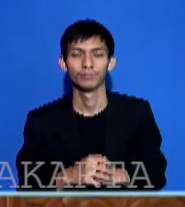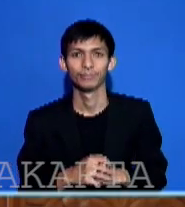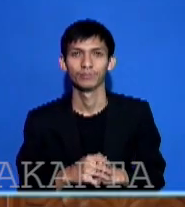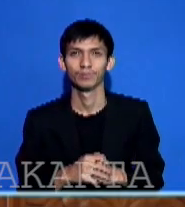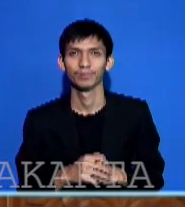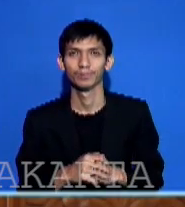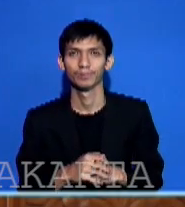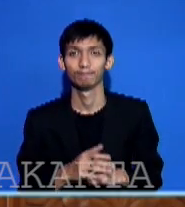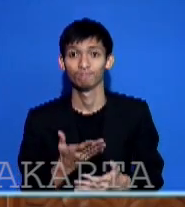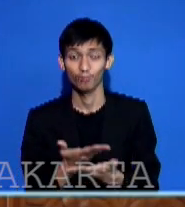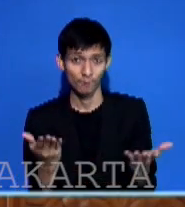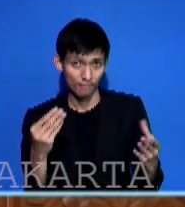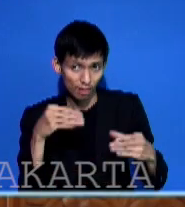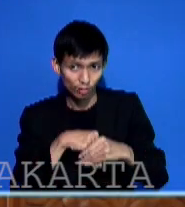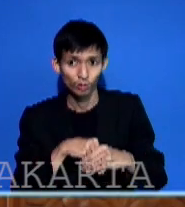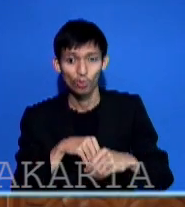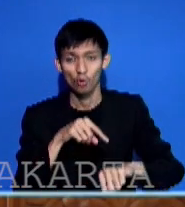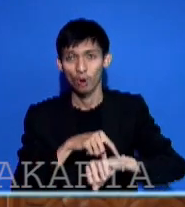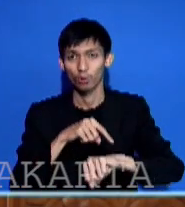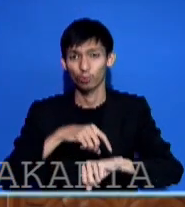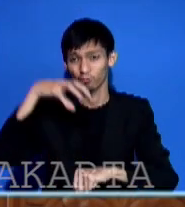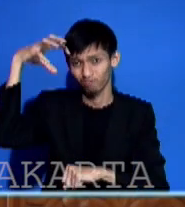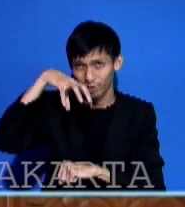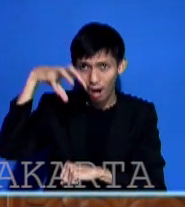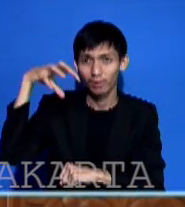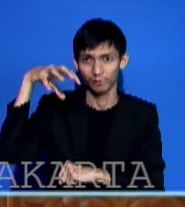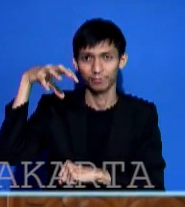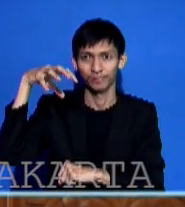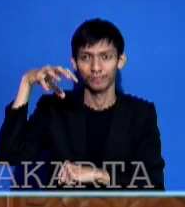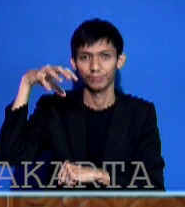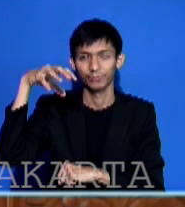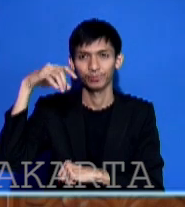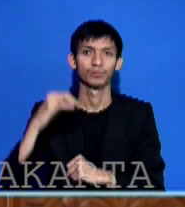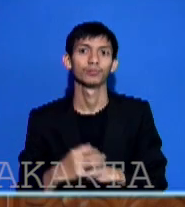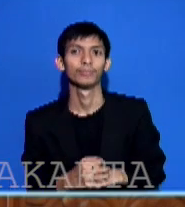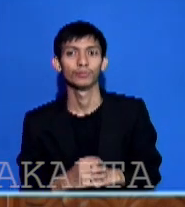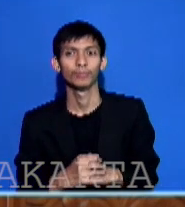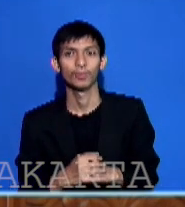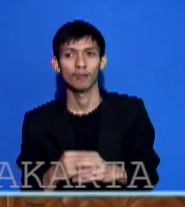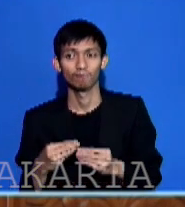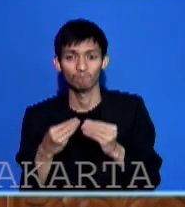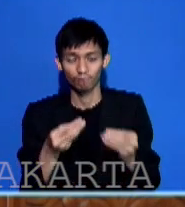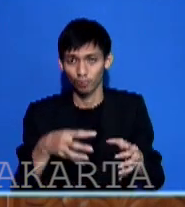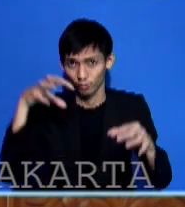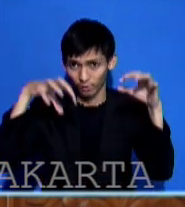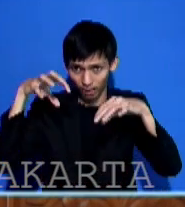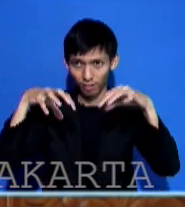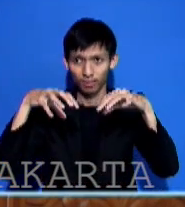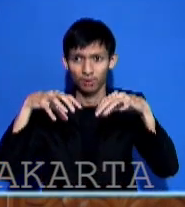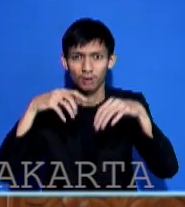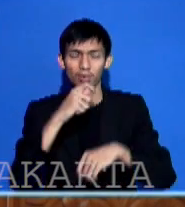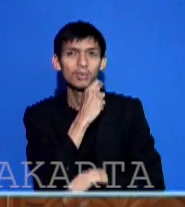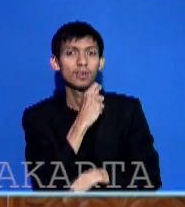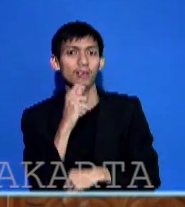para pemirsa mlebet ing mangsa jawah kejawi mo kathah berkah mengging kadang Tani kanyata ugio omo Ul ingkang